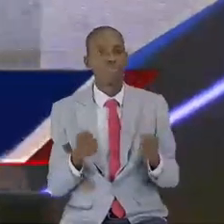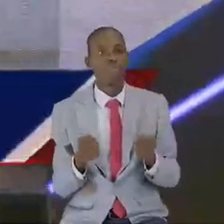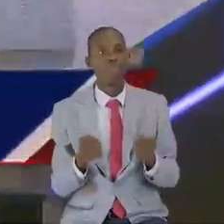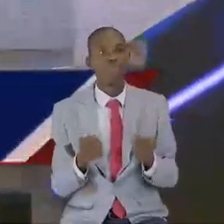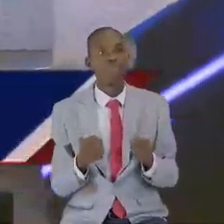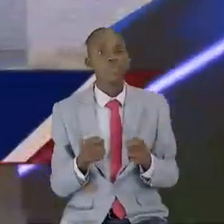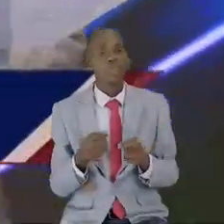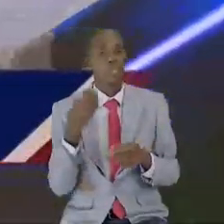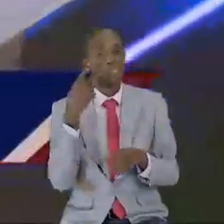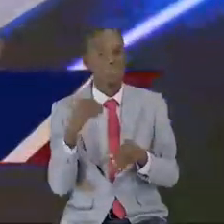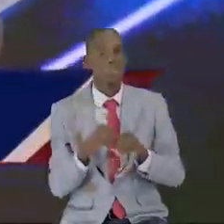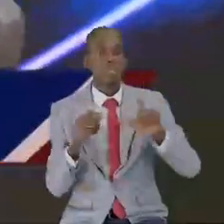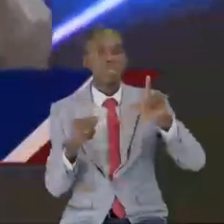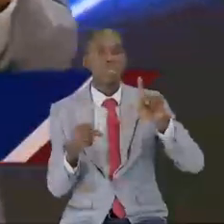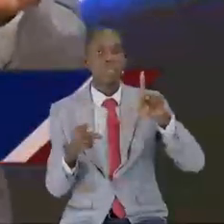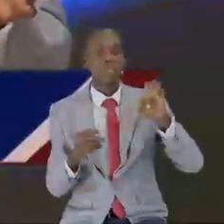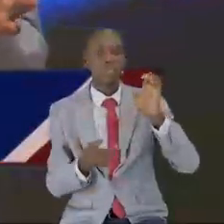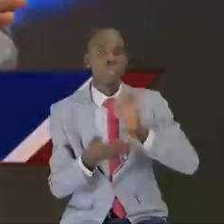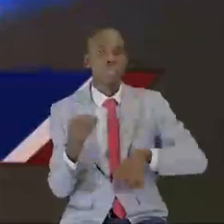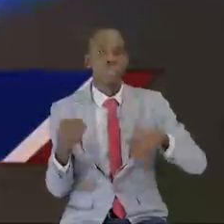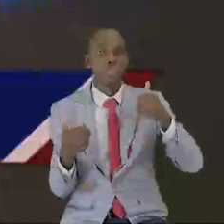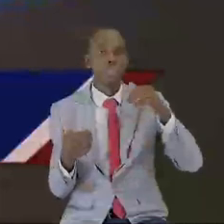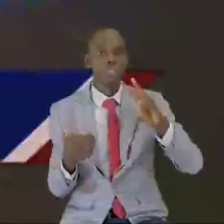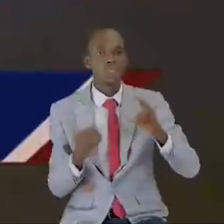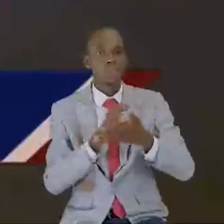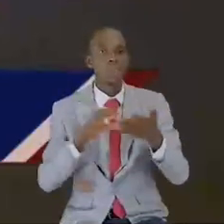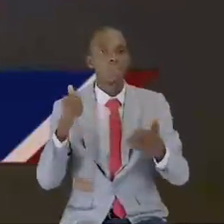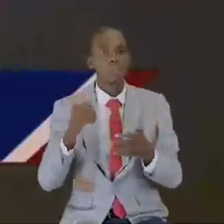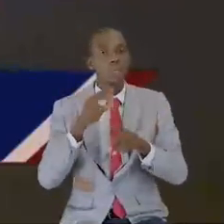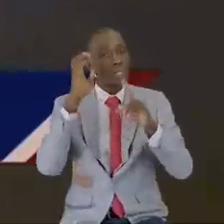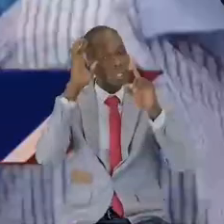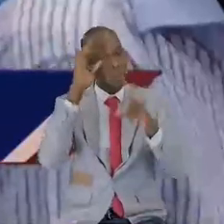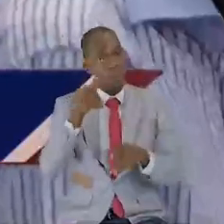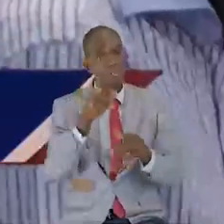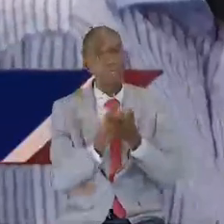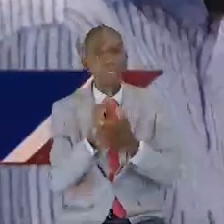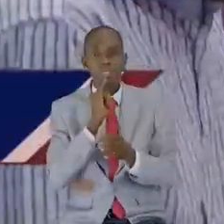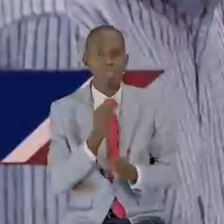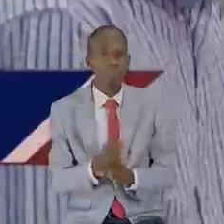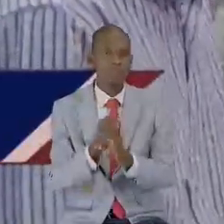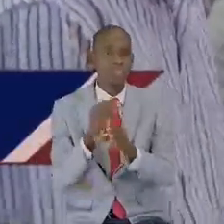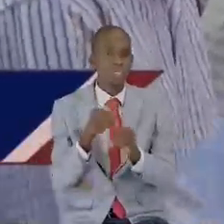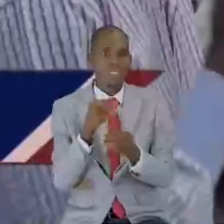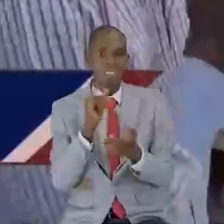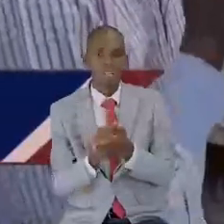16, verset 10. Luc 16, 10.